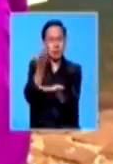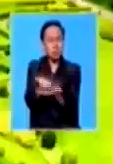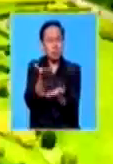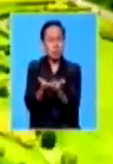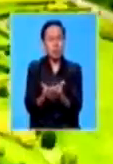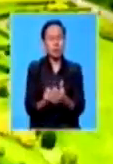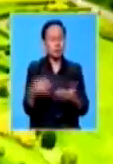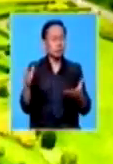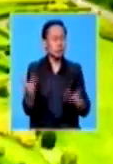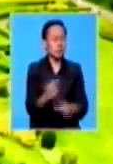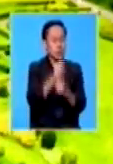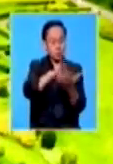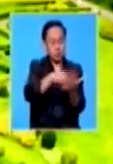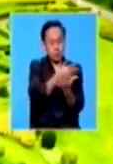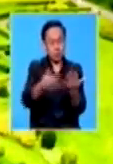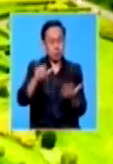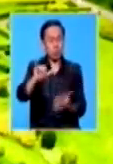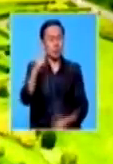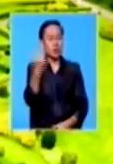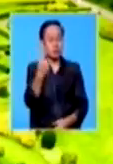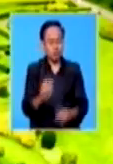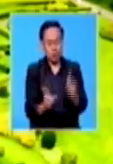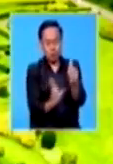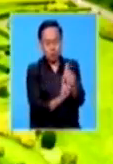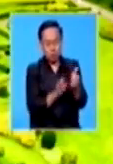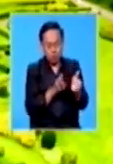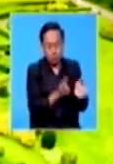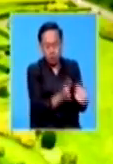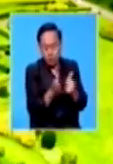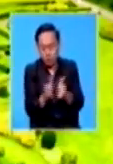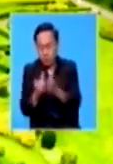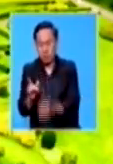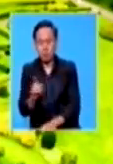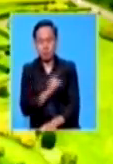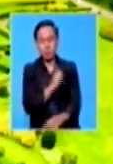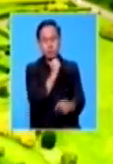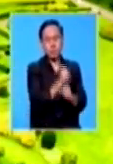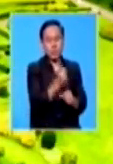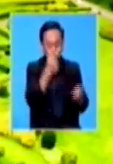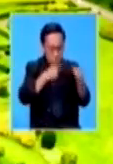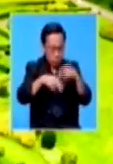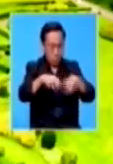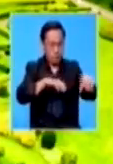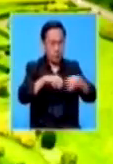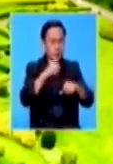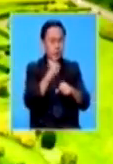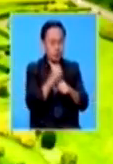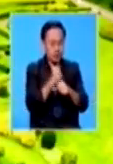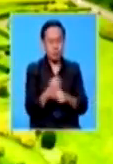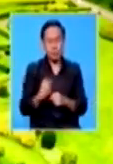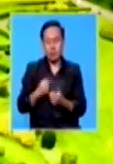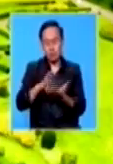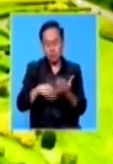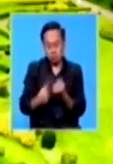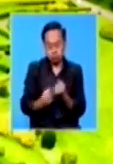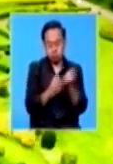ทธศาสตร์เดียวกันนะซึ่งผมได้มอบให้รองนายกแต่ละฝ่ายกำกับดูแลไปแล้วนะครับในทุกกลุ่มงานเนี่ยให้คล่องตัวในการผ่านงานมีการคณะกรรมการขับเคลื่อน